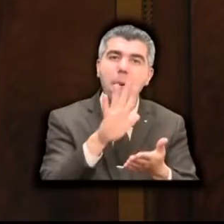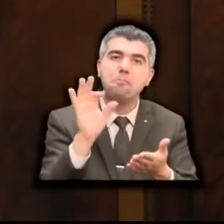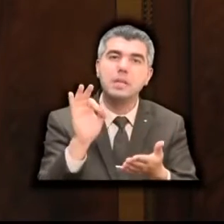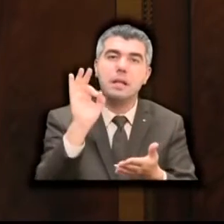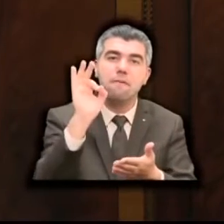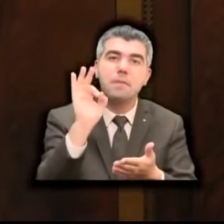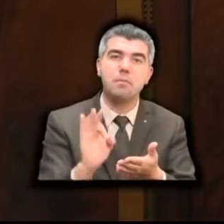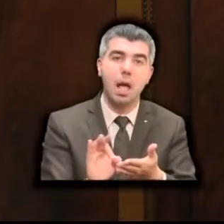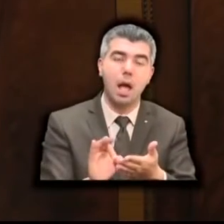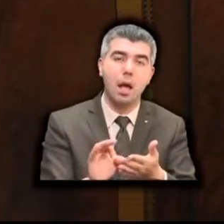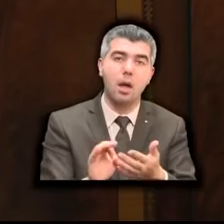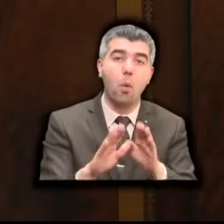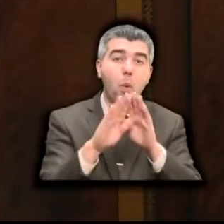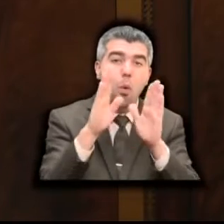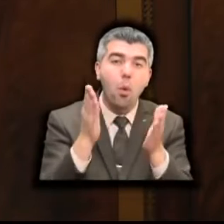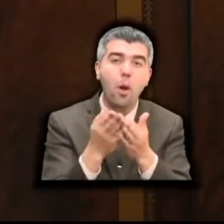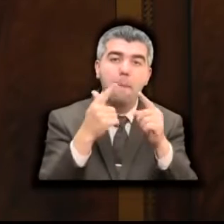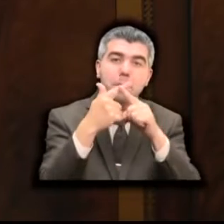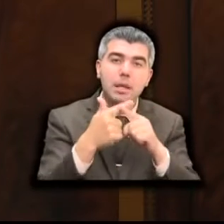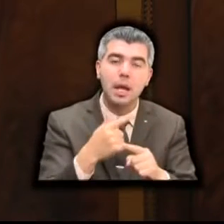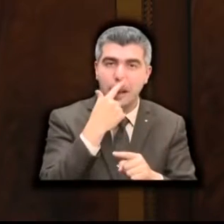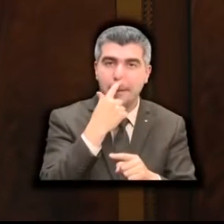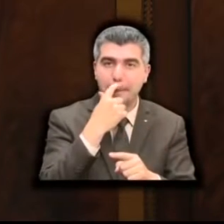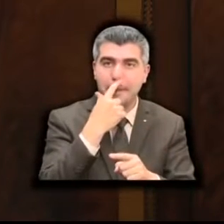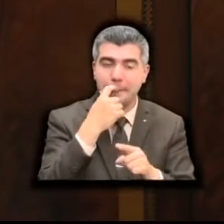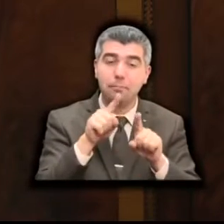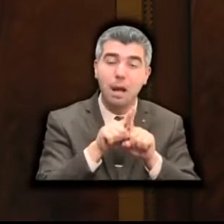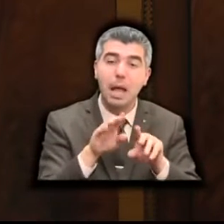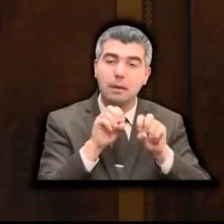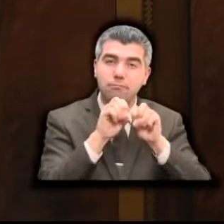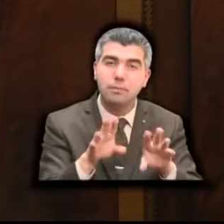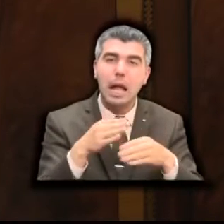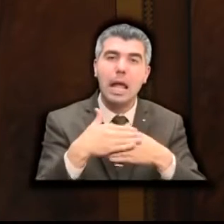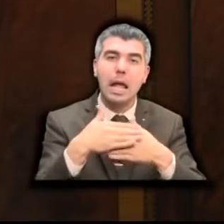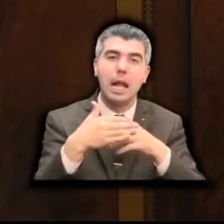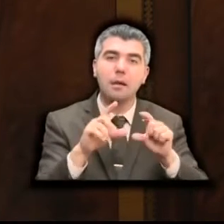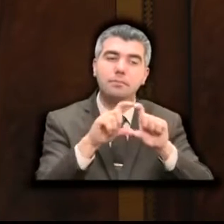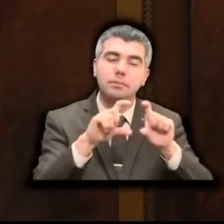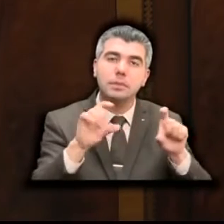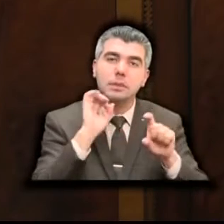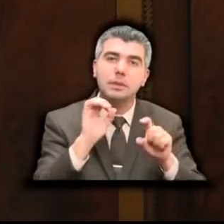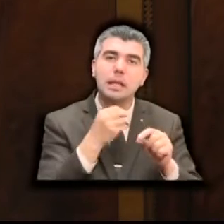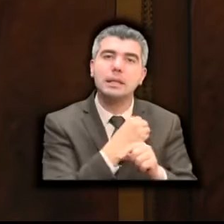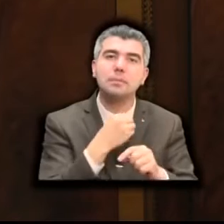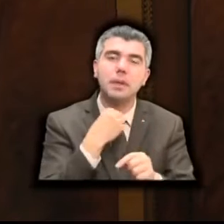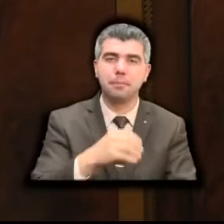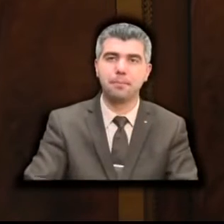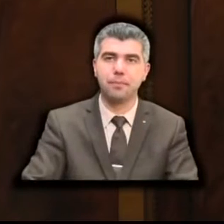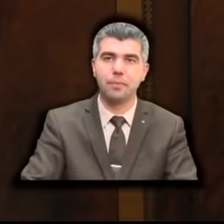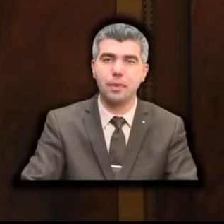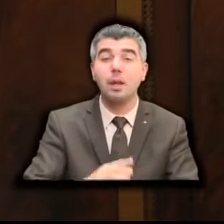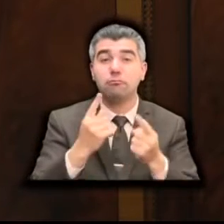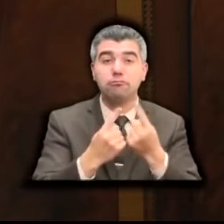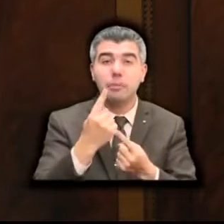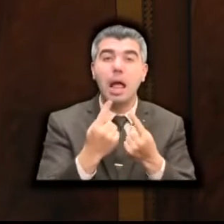من الميزانية العامة في إطار تعميم نظام التغطية الصحية راميد. فإننا نسجل بارتياح استفادة أكثر